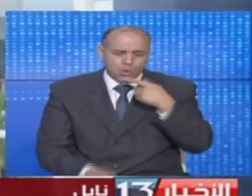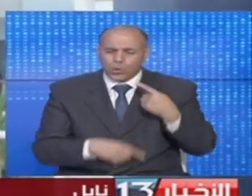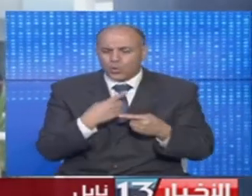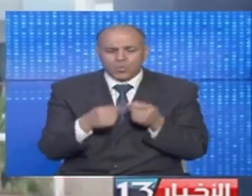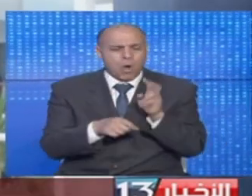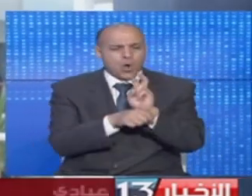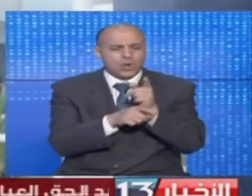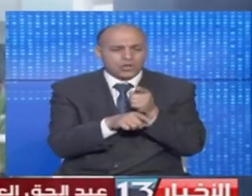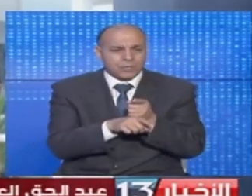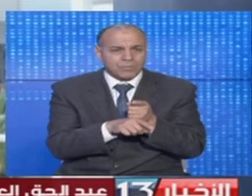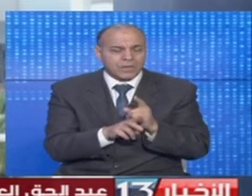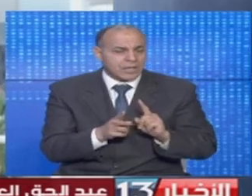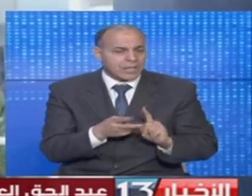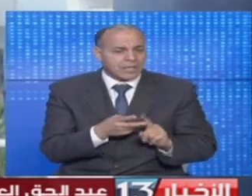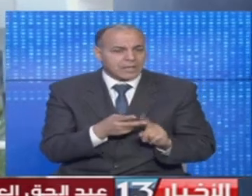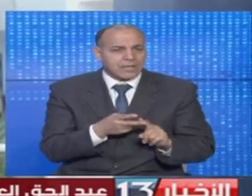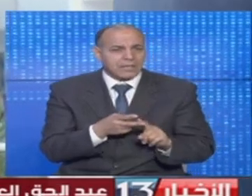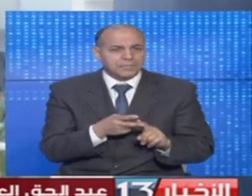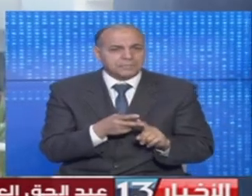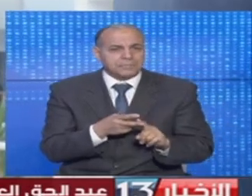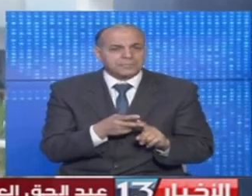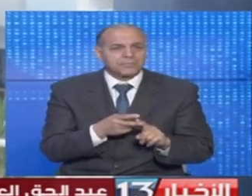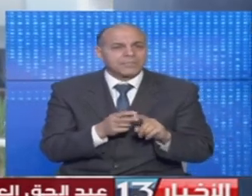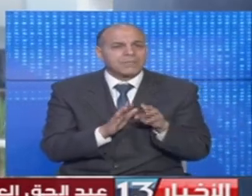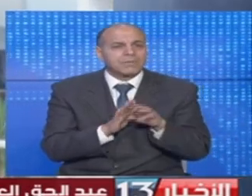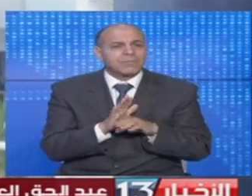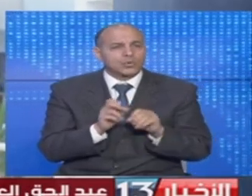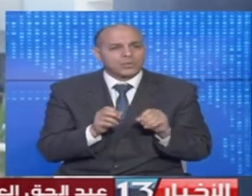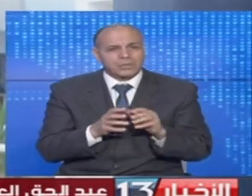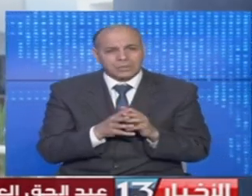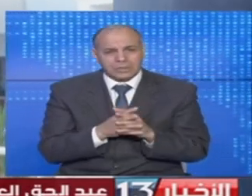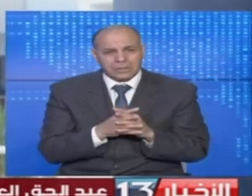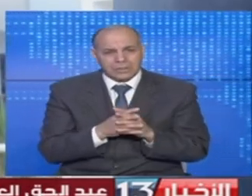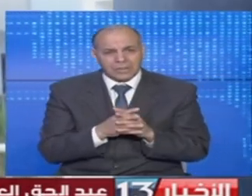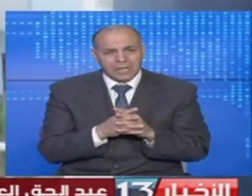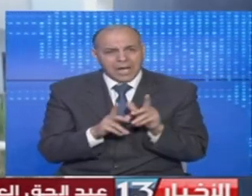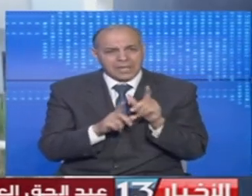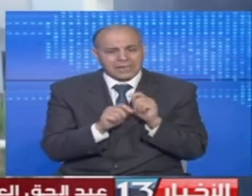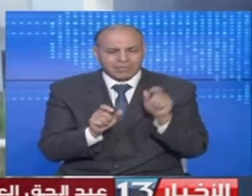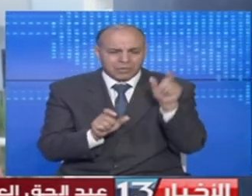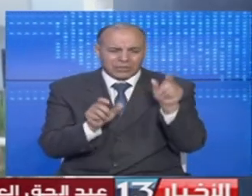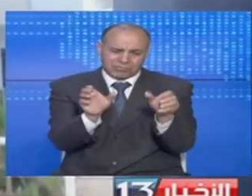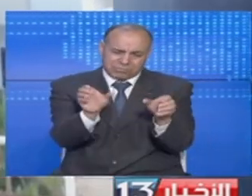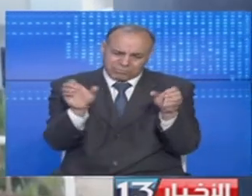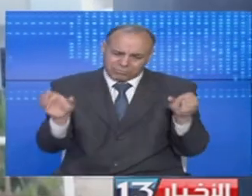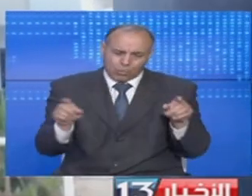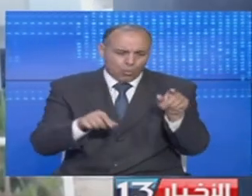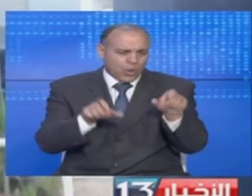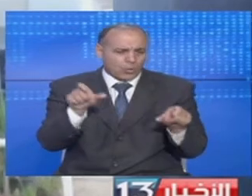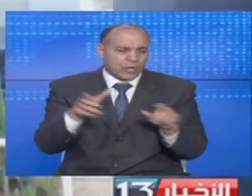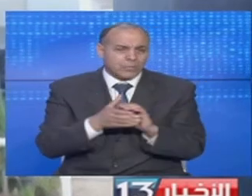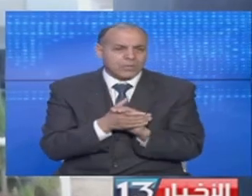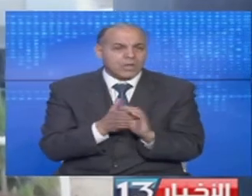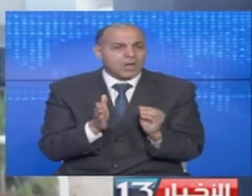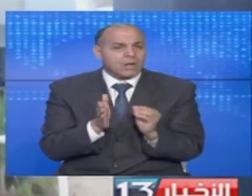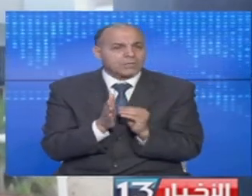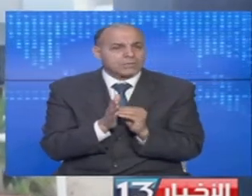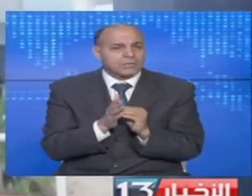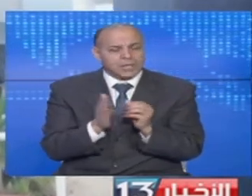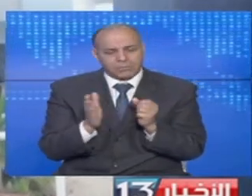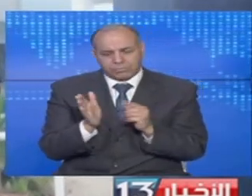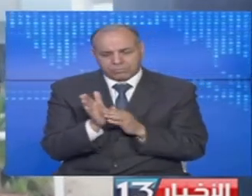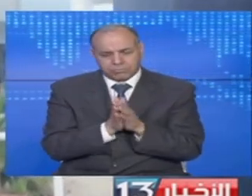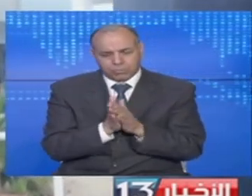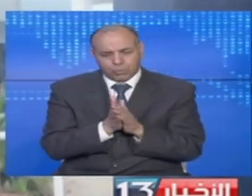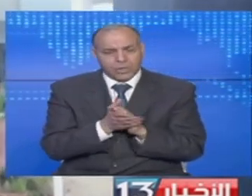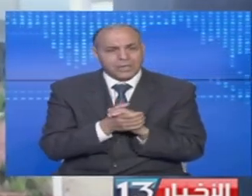هكا، وعندنا الجيل وعندنا الامتحانات معناها بلا فواش، معناها نحترم فيها التباعد تاع التلامذة ونقوم بتعقيم